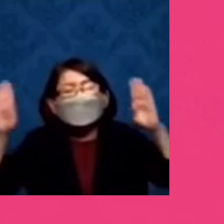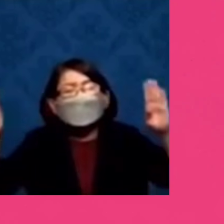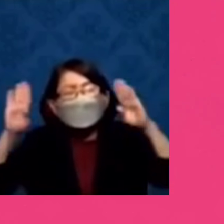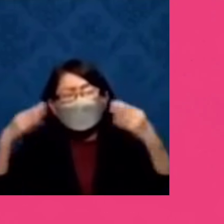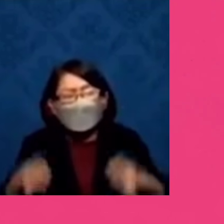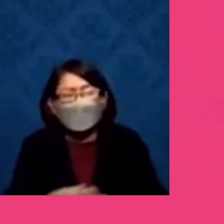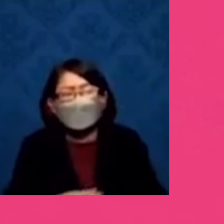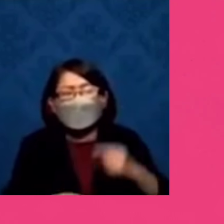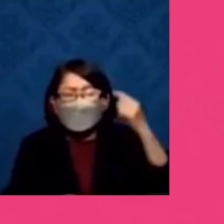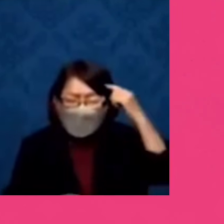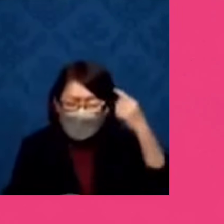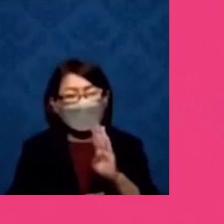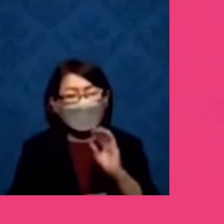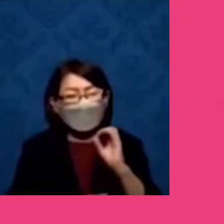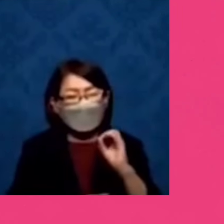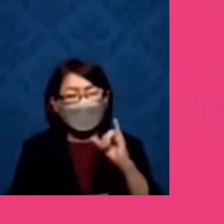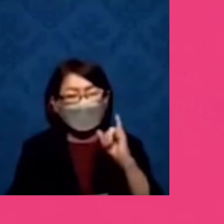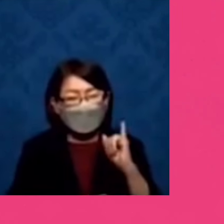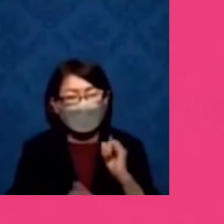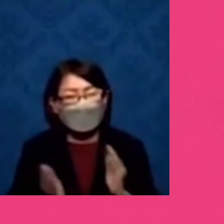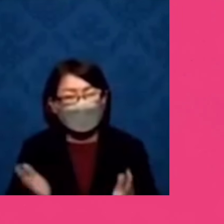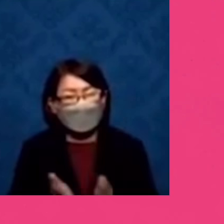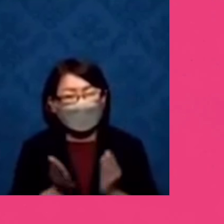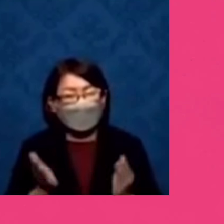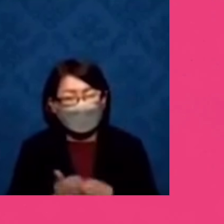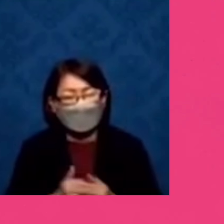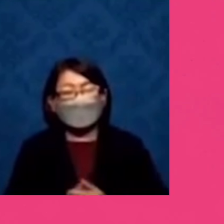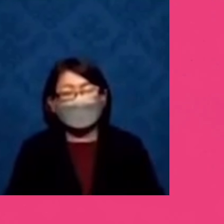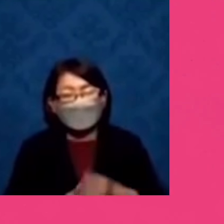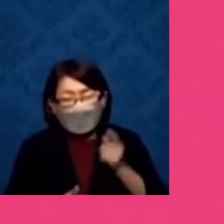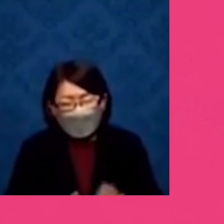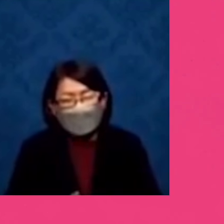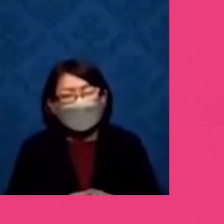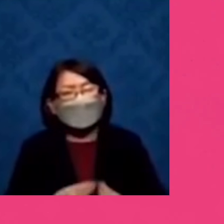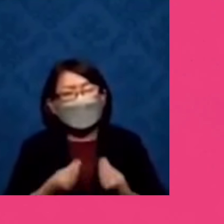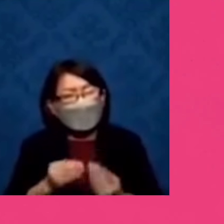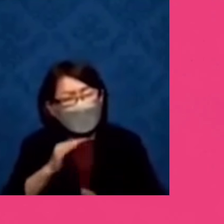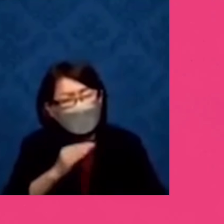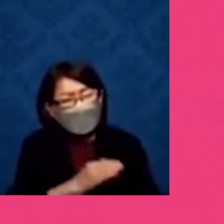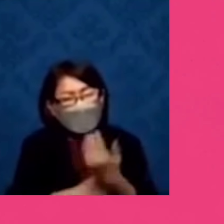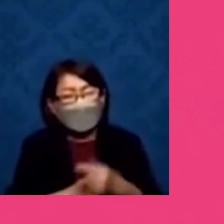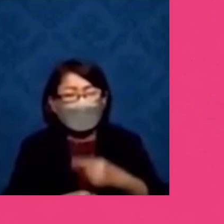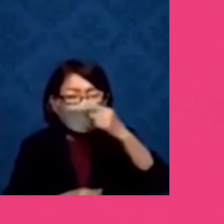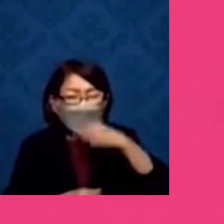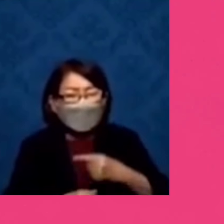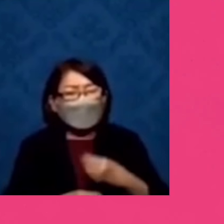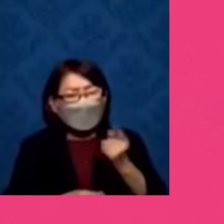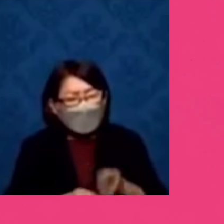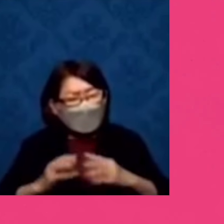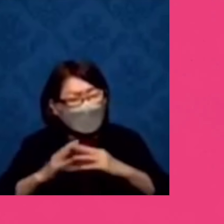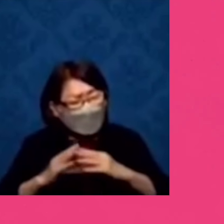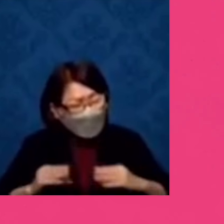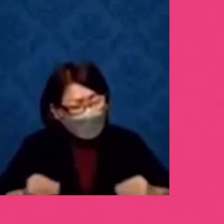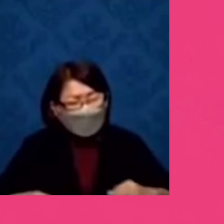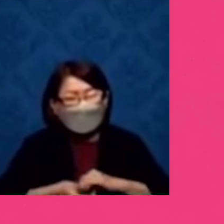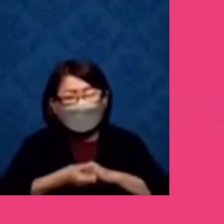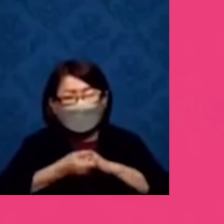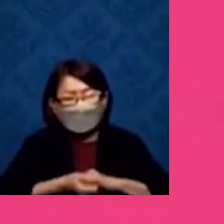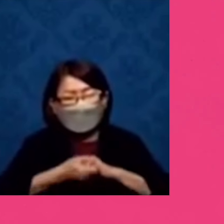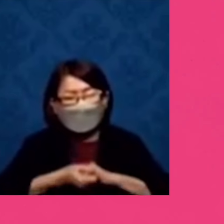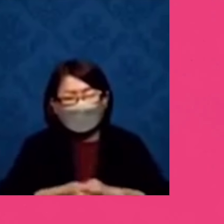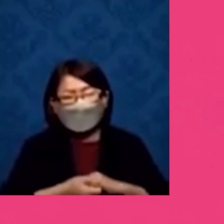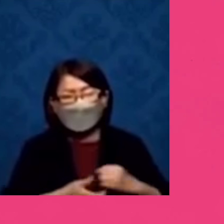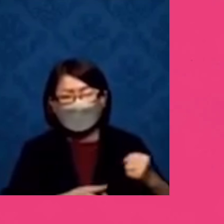นะครับนะครับวันนี้เราต้องใช้โอกาสที่คือบ้านเมืองเรามีความสงบสุขมีเสถียรภาพมีความมั่นค